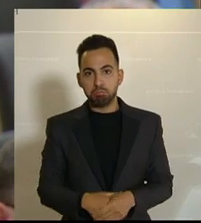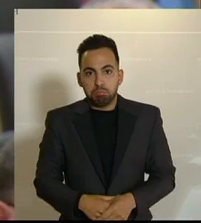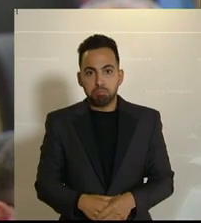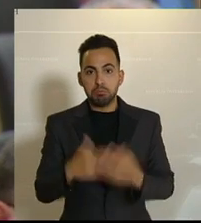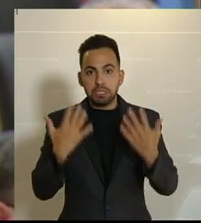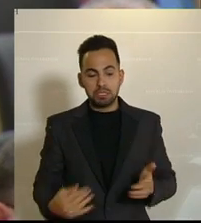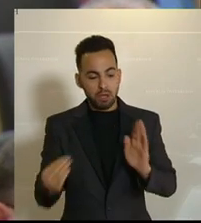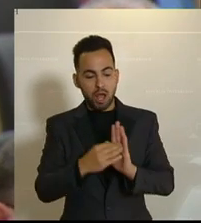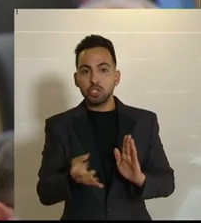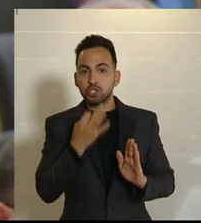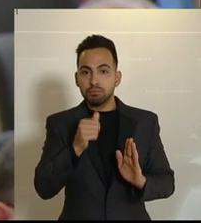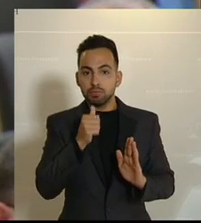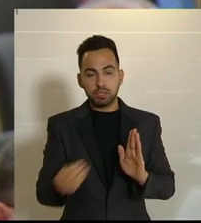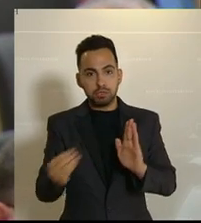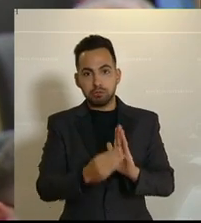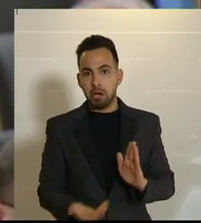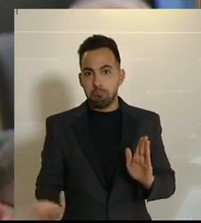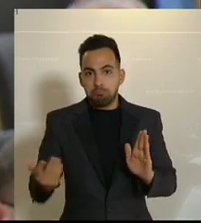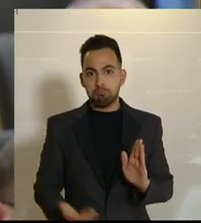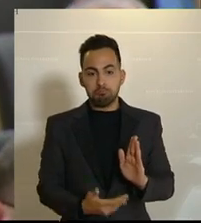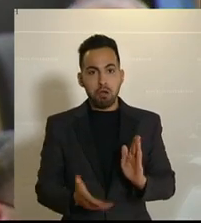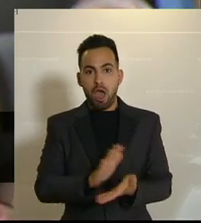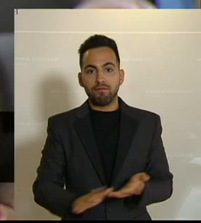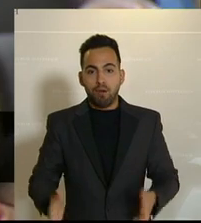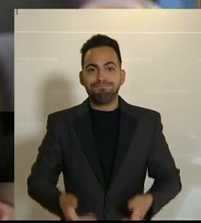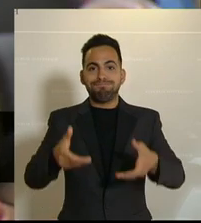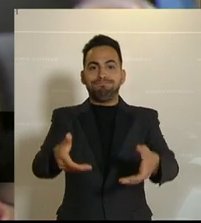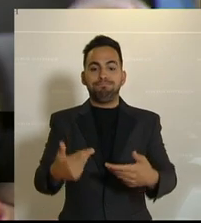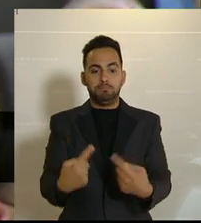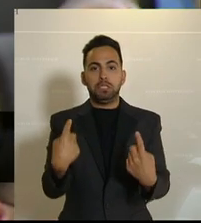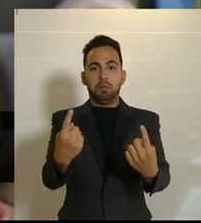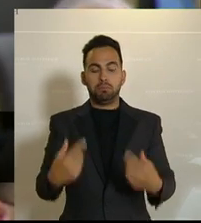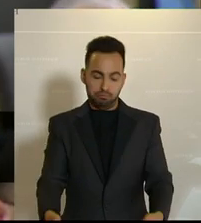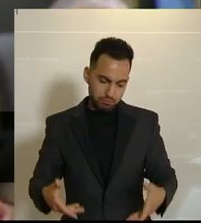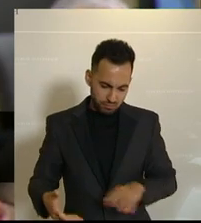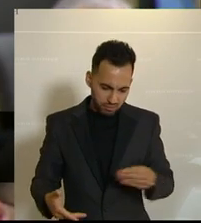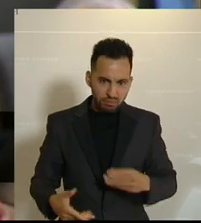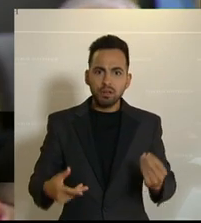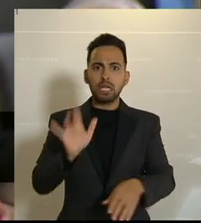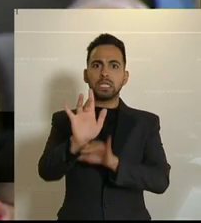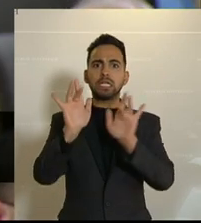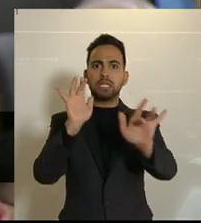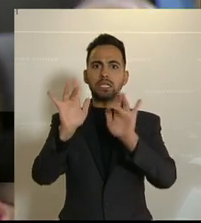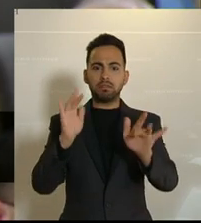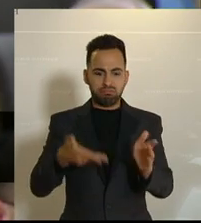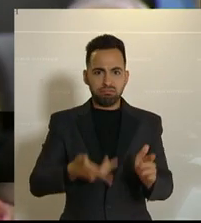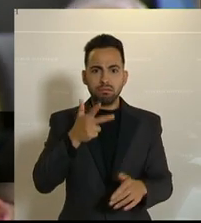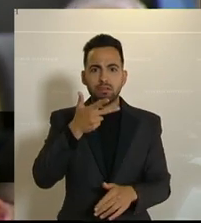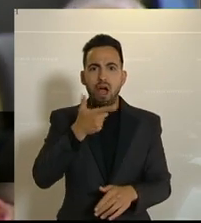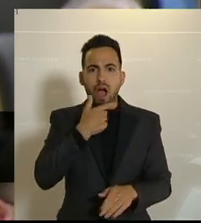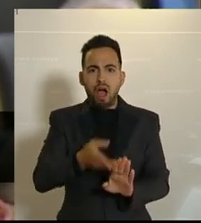die er jetzt in dieses Budget hineinschreiben würde, und legt uns ein Budget vor, das wir seit Wochen kritisieren, das 3 Monate alt